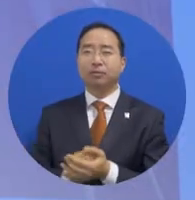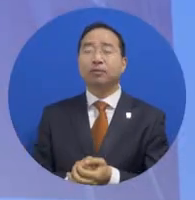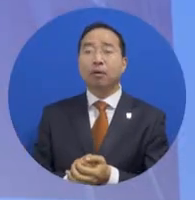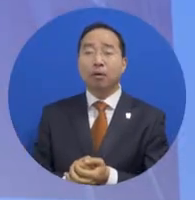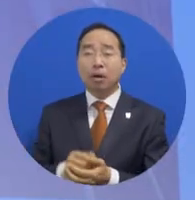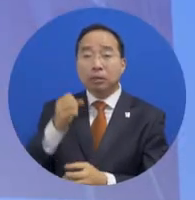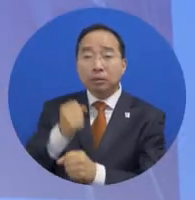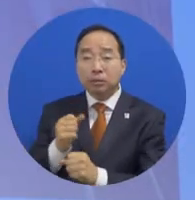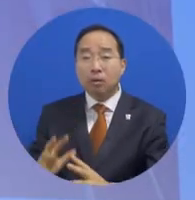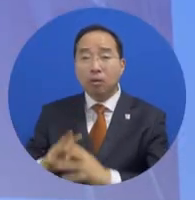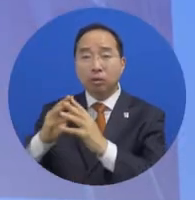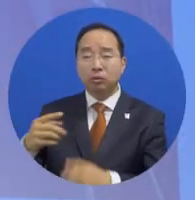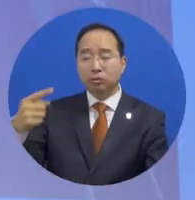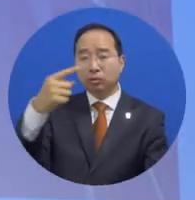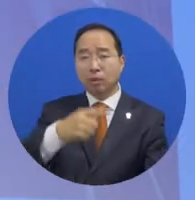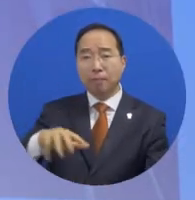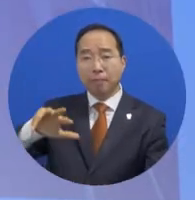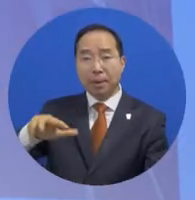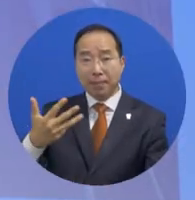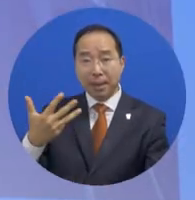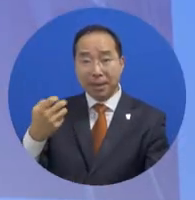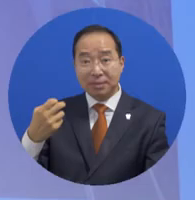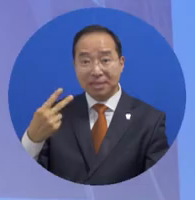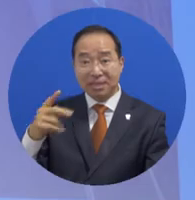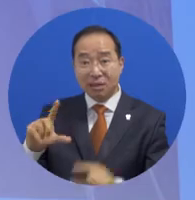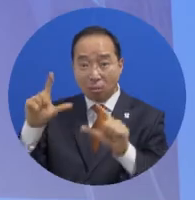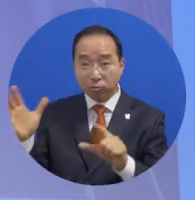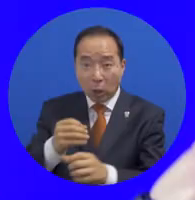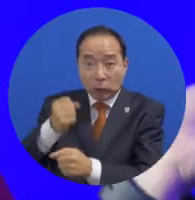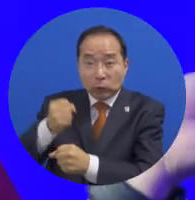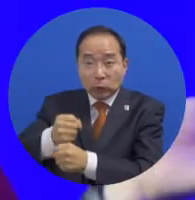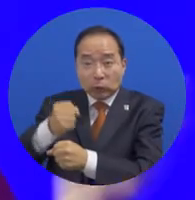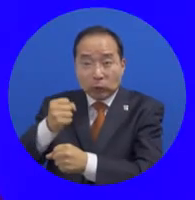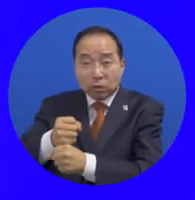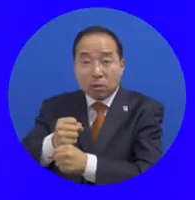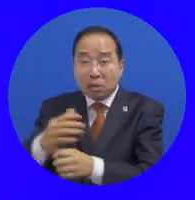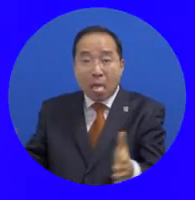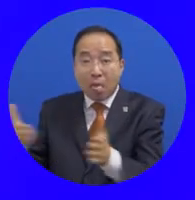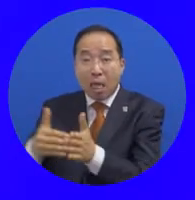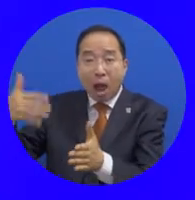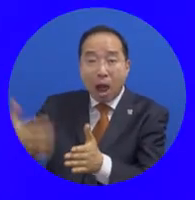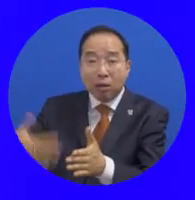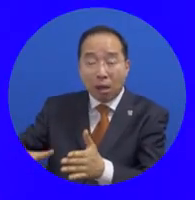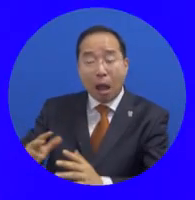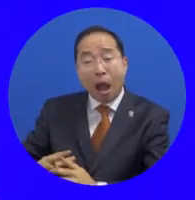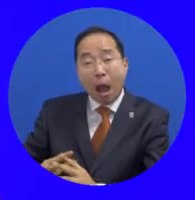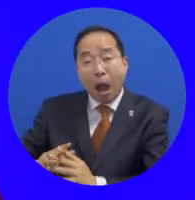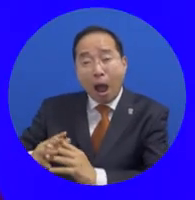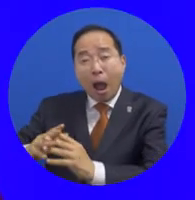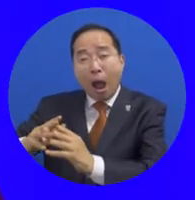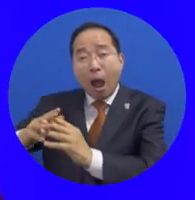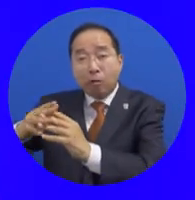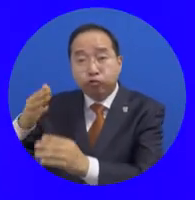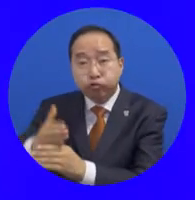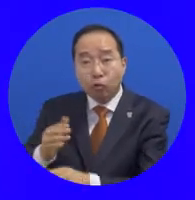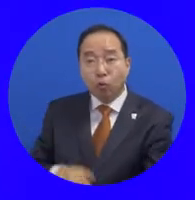1882년부터 짓기 시작했어요. 지금도 여전히 짓고 있습니다. 저는 저걸 보면서 야, 내가 지금까지 해온